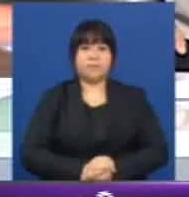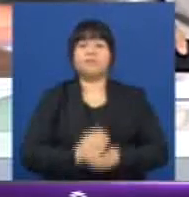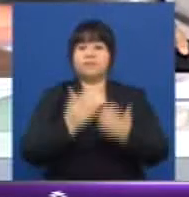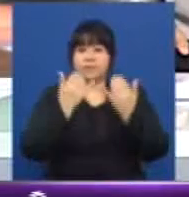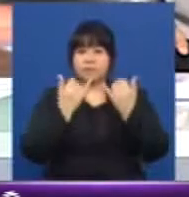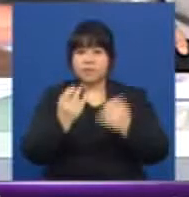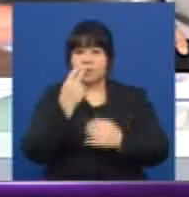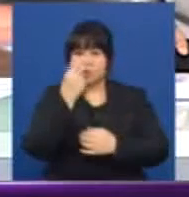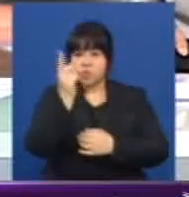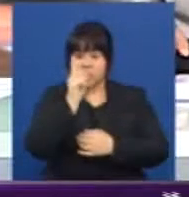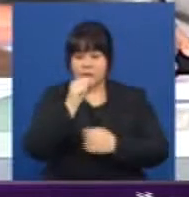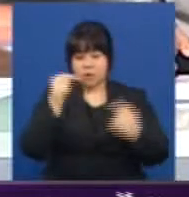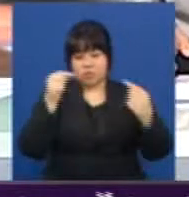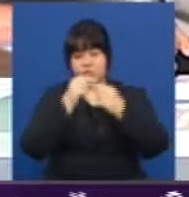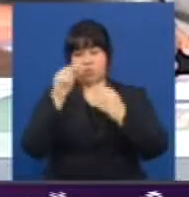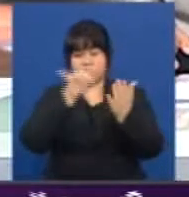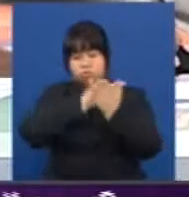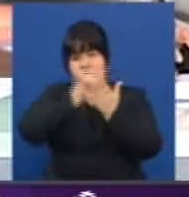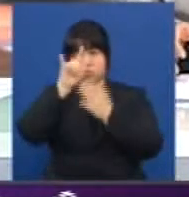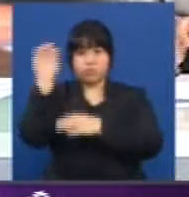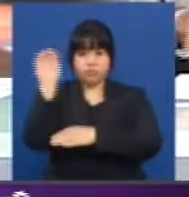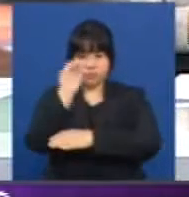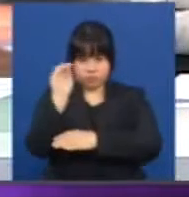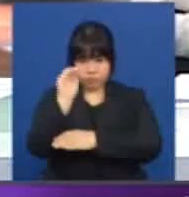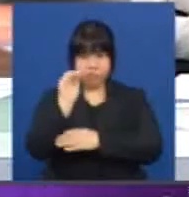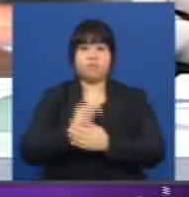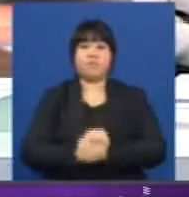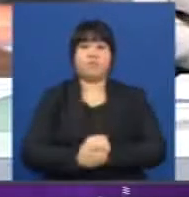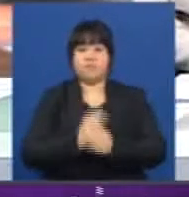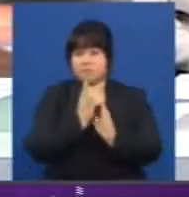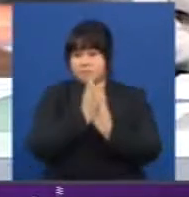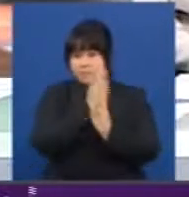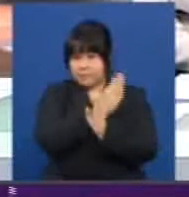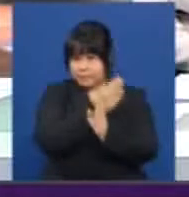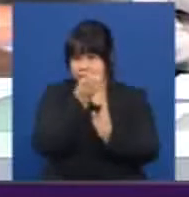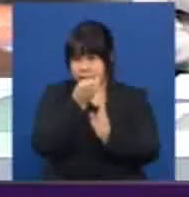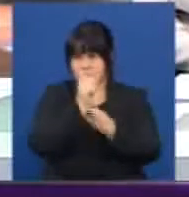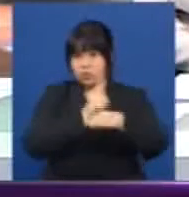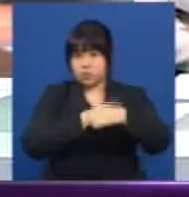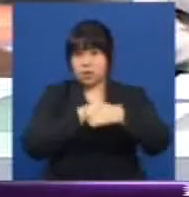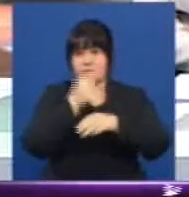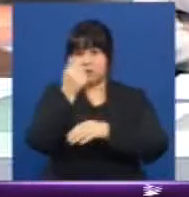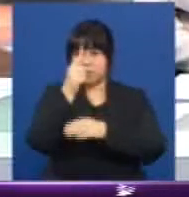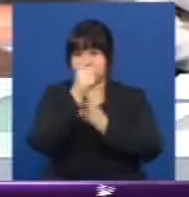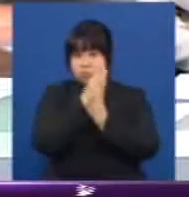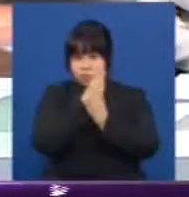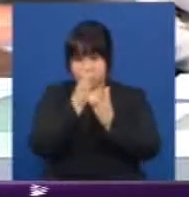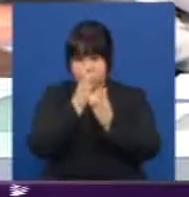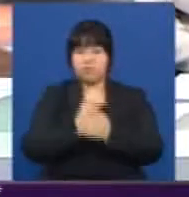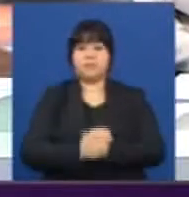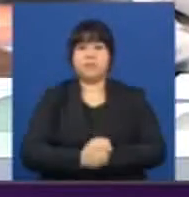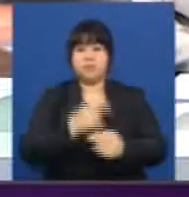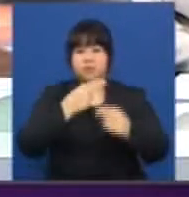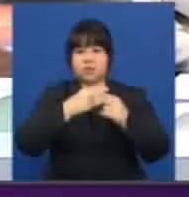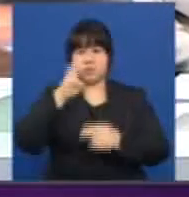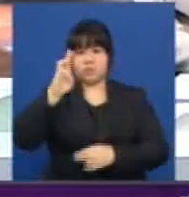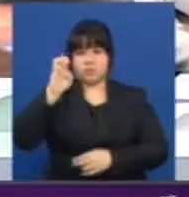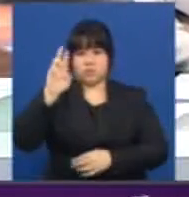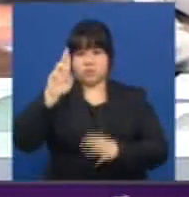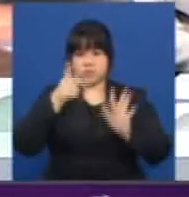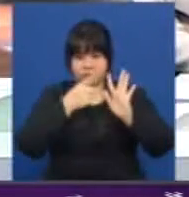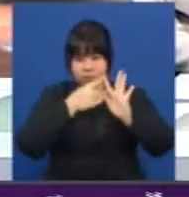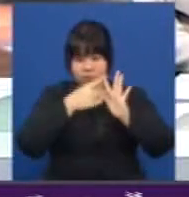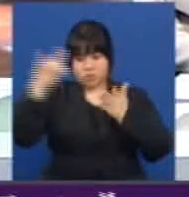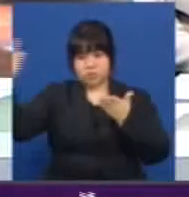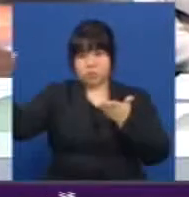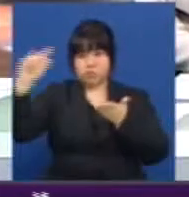ช่วงนี้เราไปดูบรรยากาศที่ท่าอากาศยานสุวรรณภูมินะคะซึ่งเมื่อสักครู่ที่ผ่านมาเมื่อประมาณ 11:00 นกว่าๆนะคะนายวีระสมความคิดก็เดินทางถึ